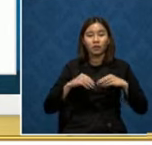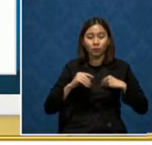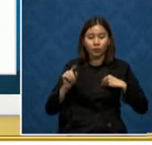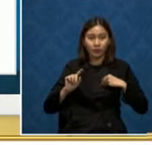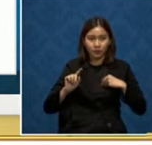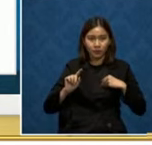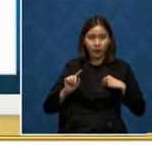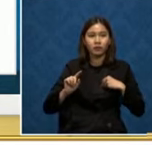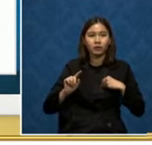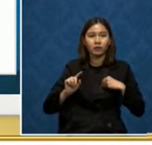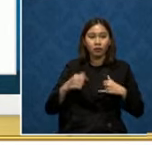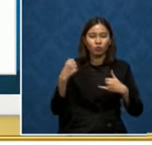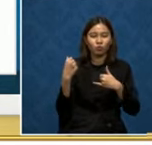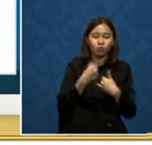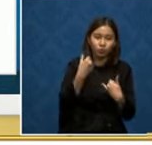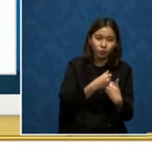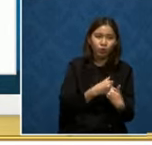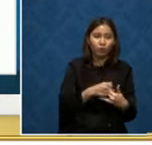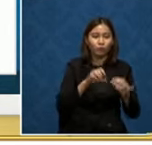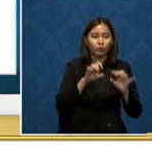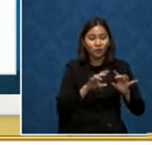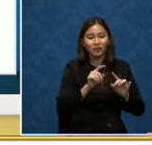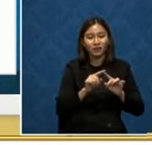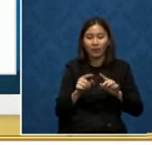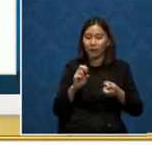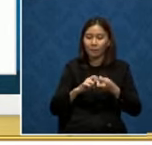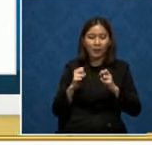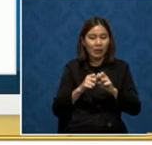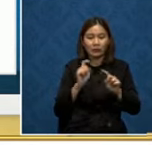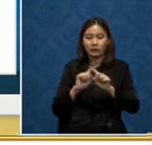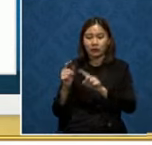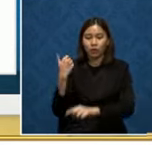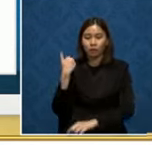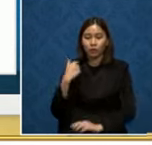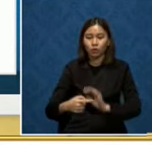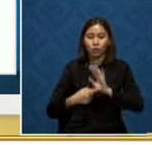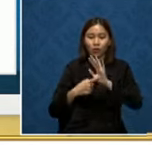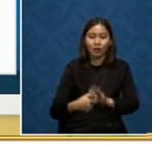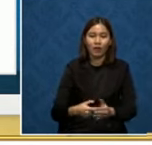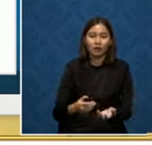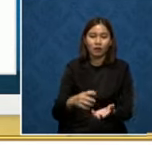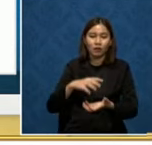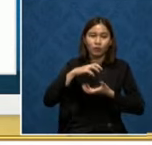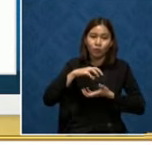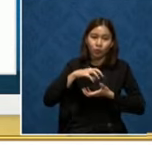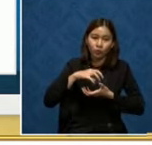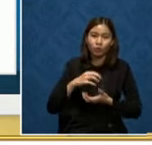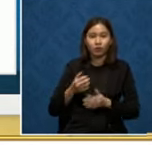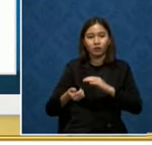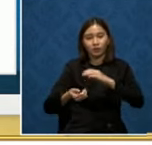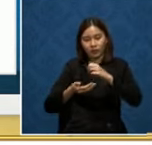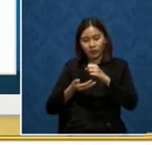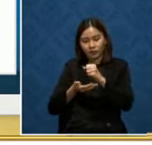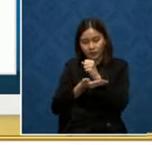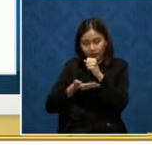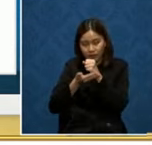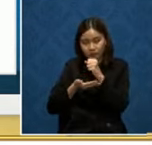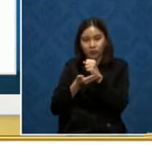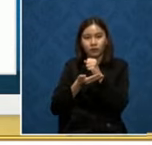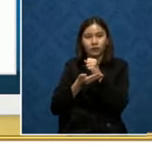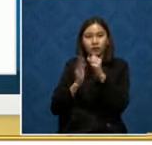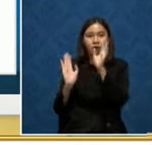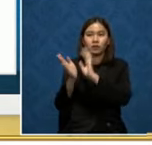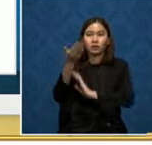ว่าความรุนแรงส่นใหญ่ เกื่อจากปัญหาหาย ๆ อย่าง อยเช่ ปัหาการพ undocumentedและปัหายาเชพติศ นะครั